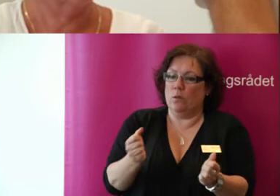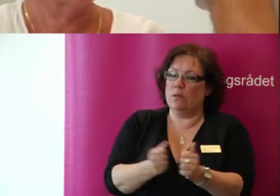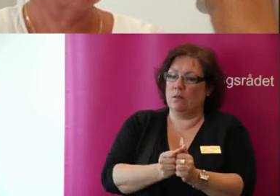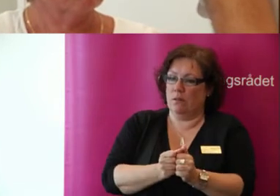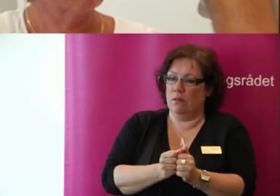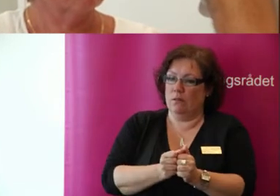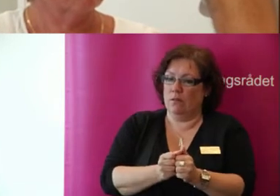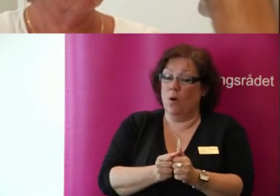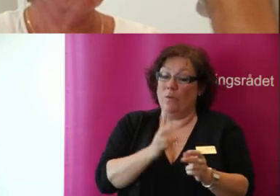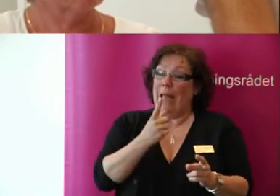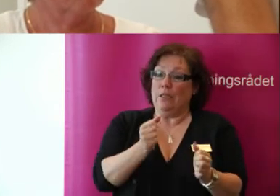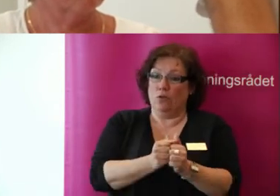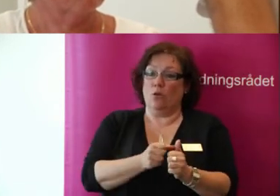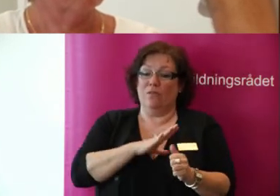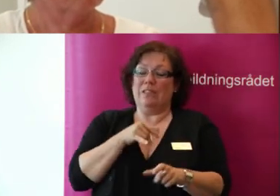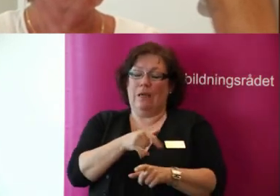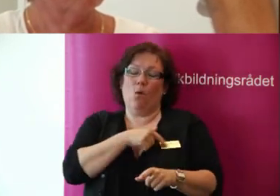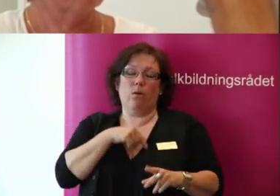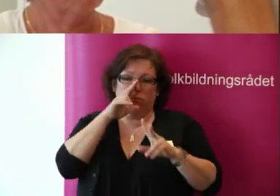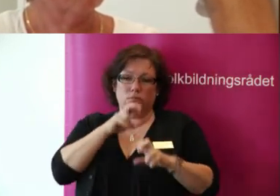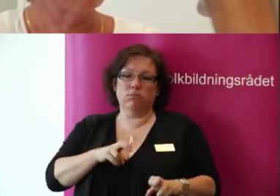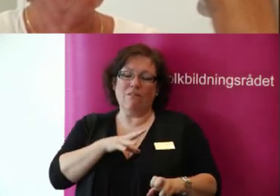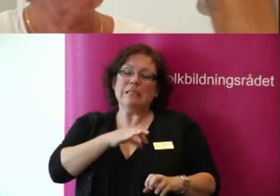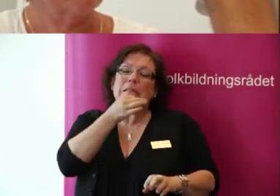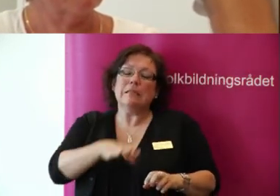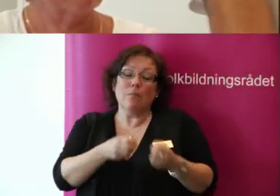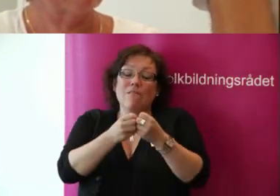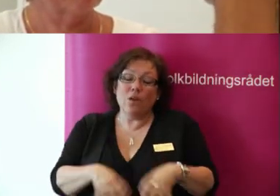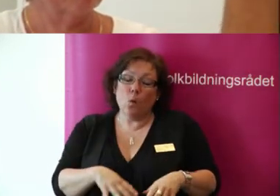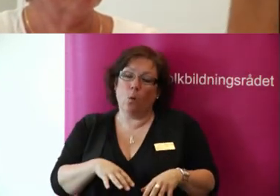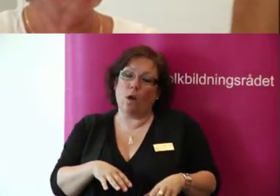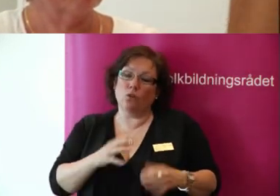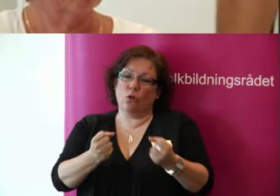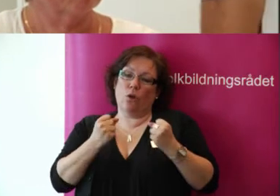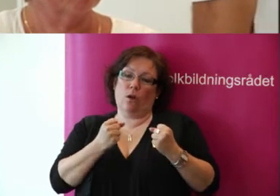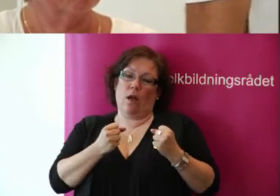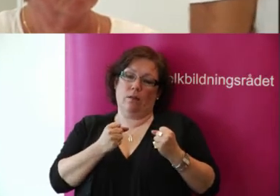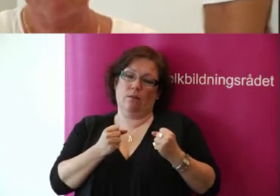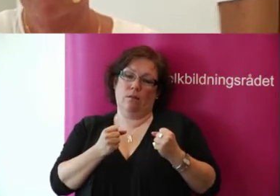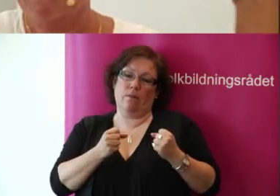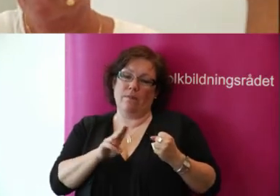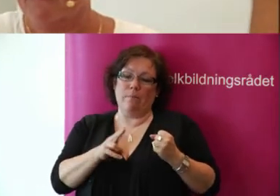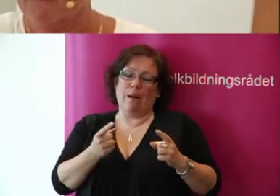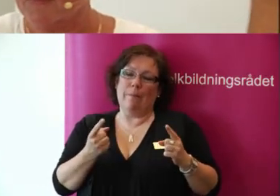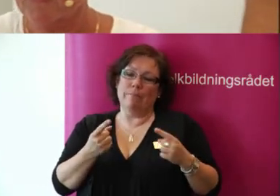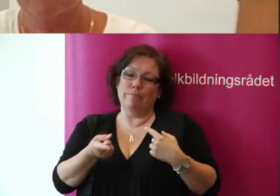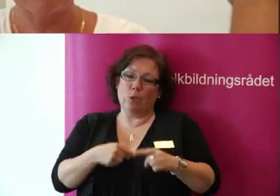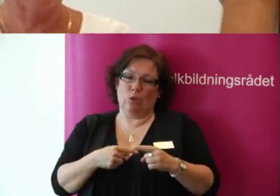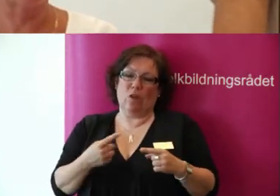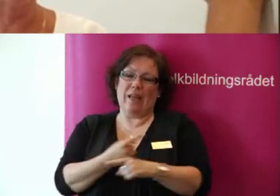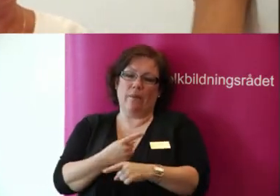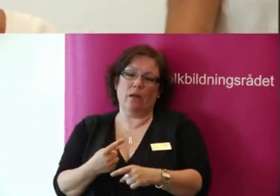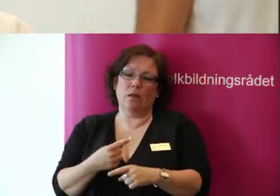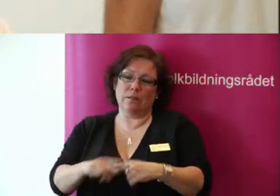svarat i vår undersökning då, just den risken som kan finnas att man tappar en del av sin styrka. Jakob, du viftar här, men publiken viftar